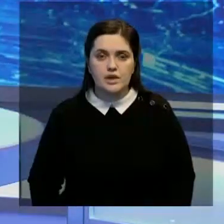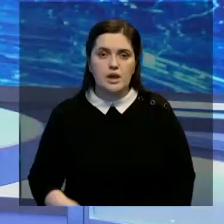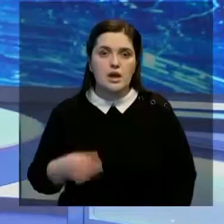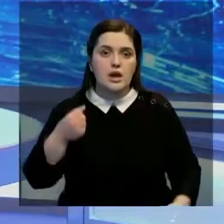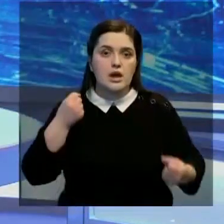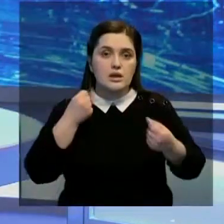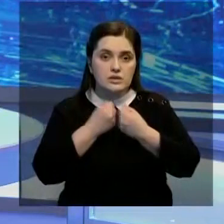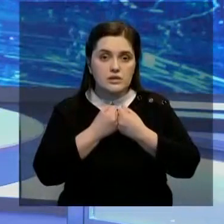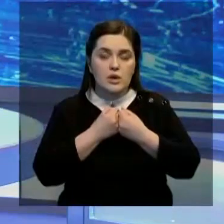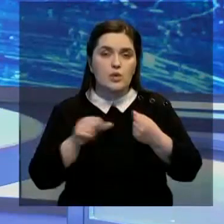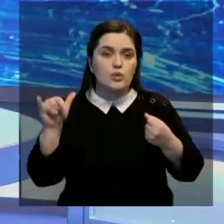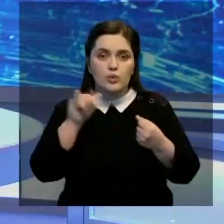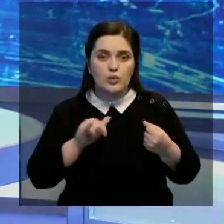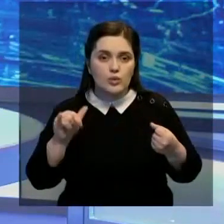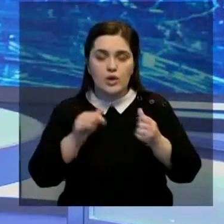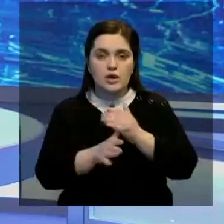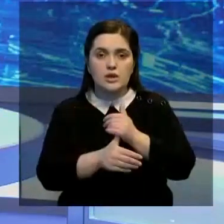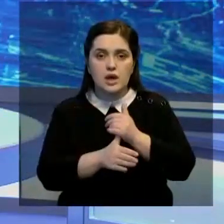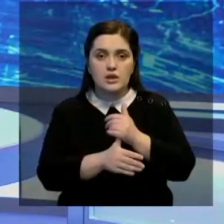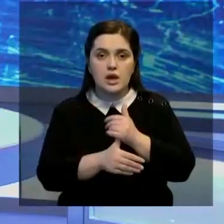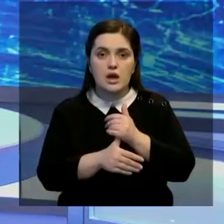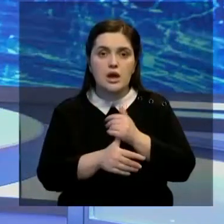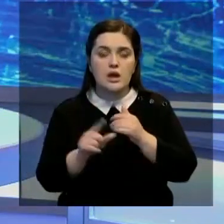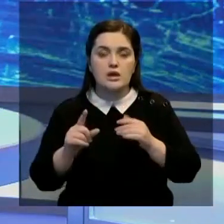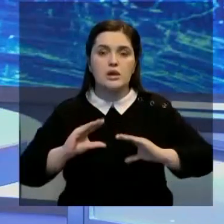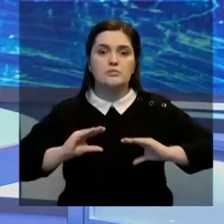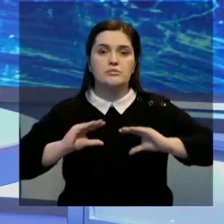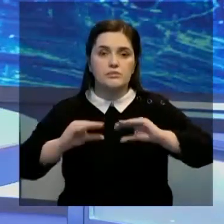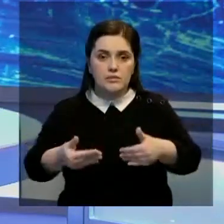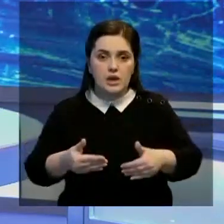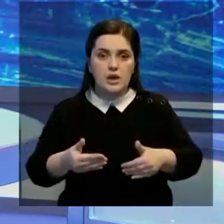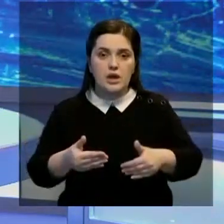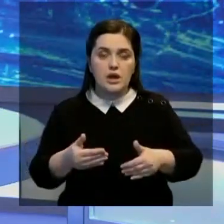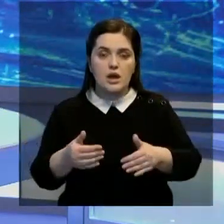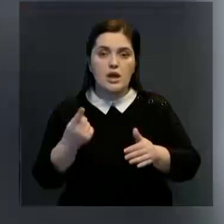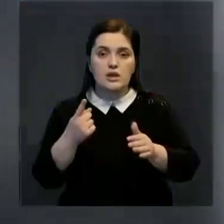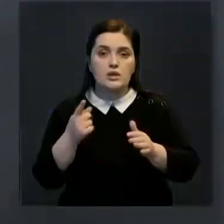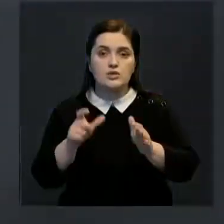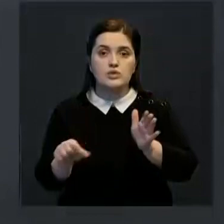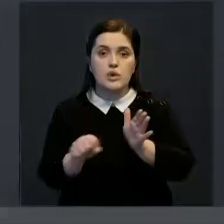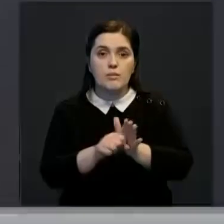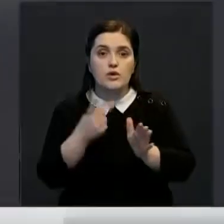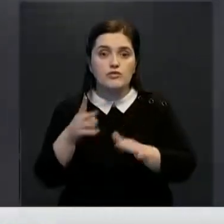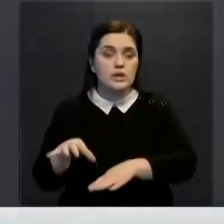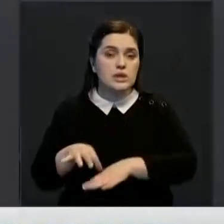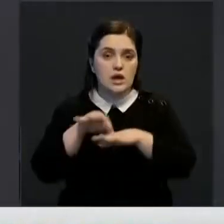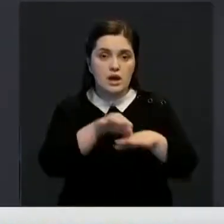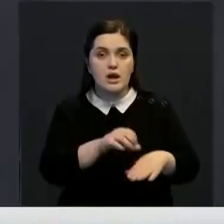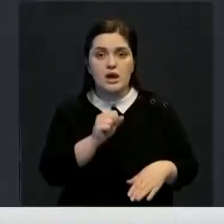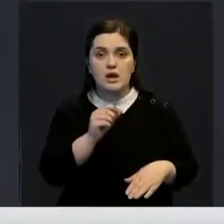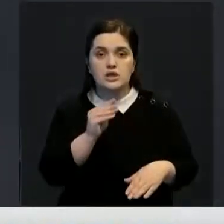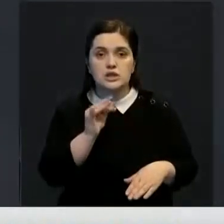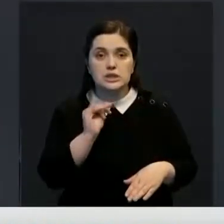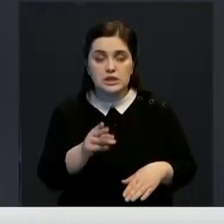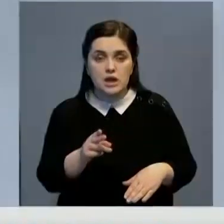Смертельное ДТП произошло на трассе Уральск-Атрау. Вылетел в кювет и опрокинулся легковой автомобиль. Один из пассажиров погиб, еще двое были доставлены